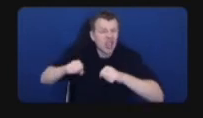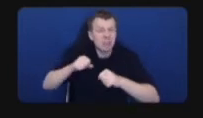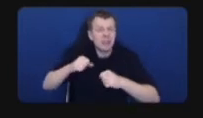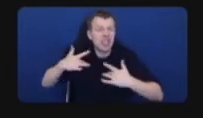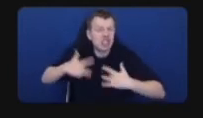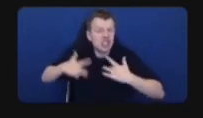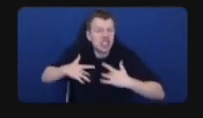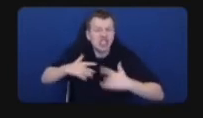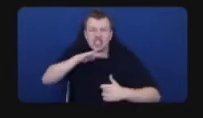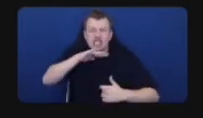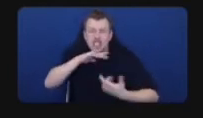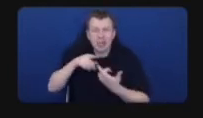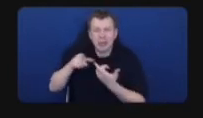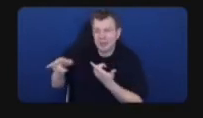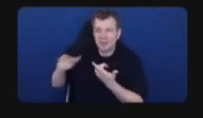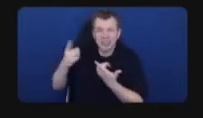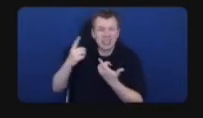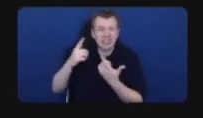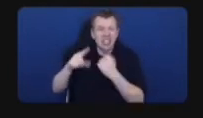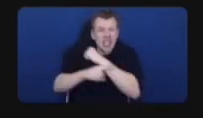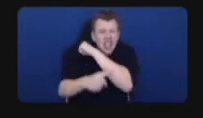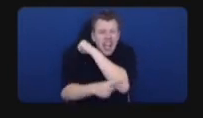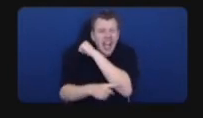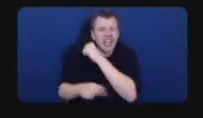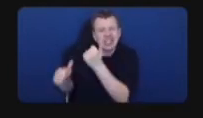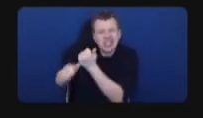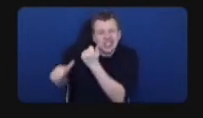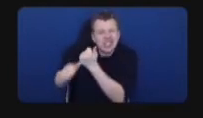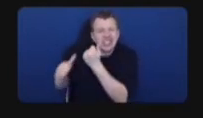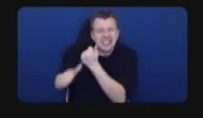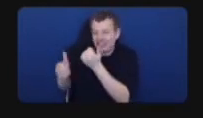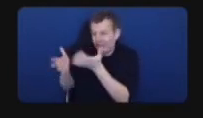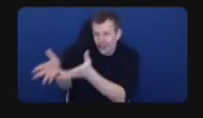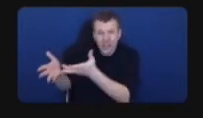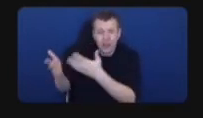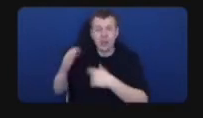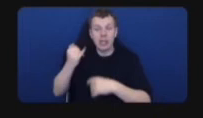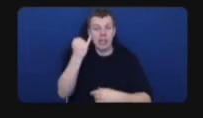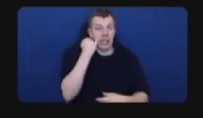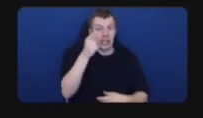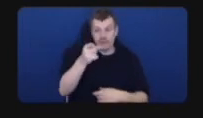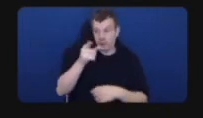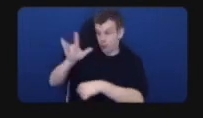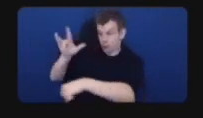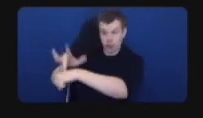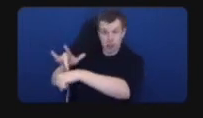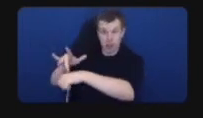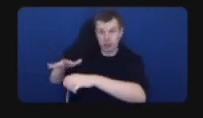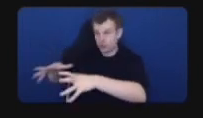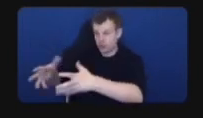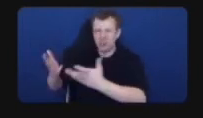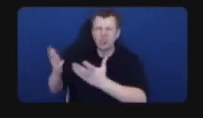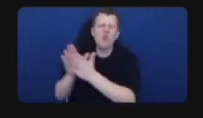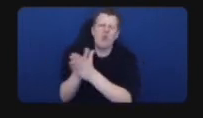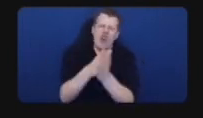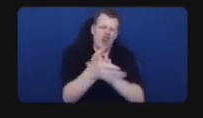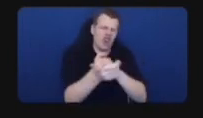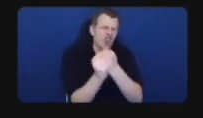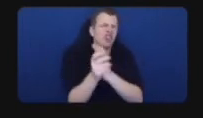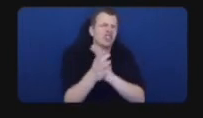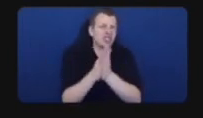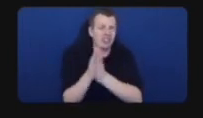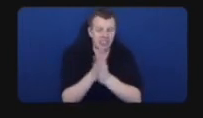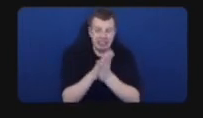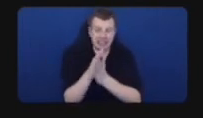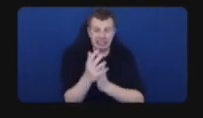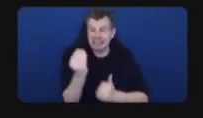在洪水水灾里面洪水呢里面也会有带有细菌化学成分，包括是粪便